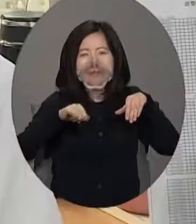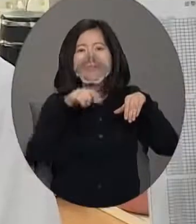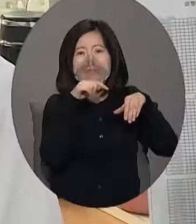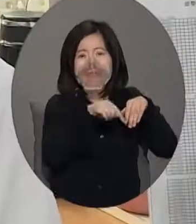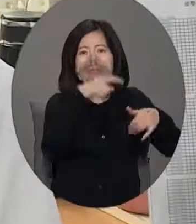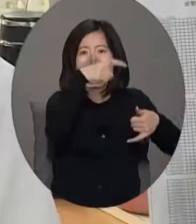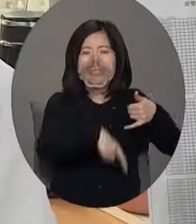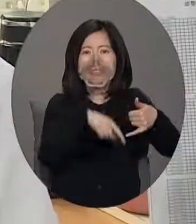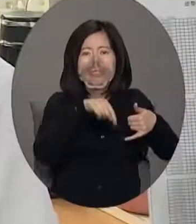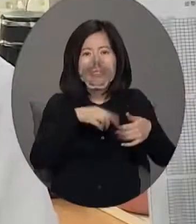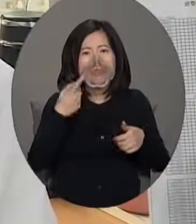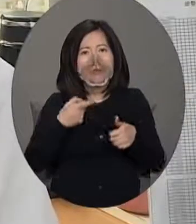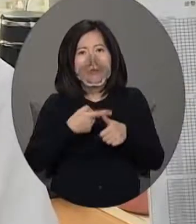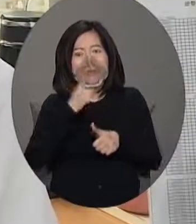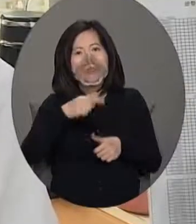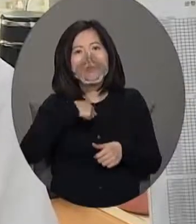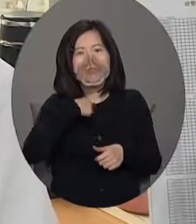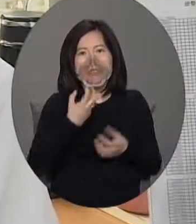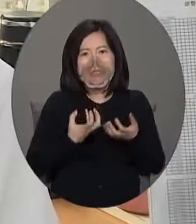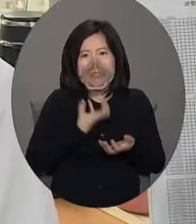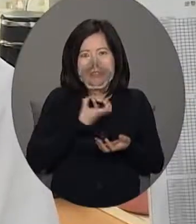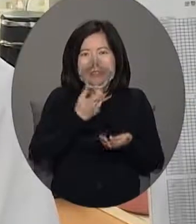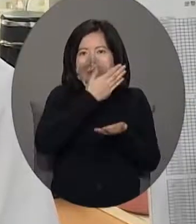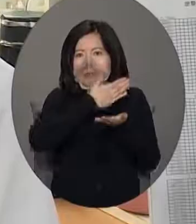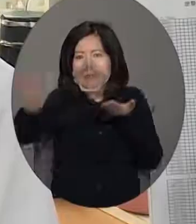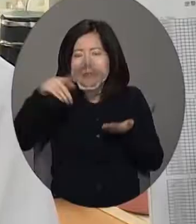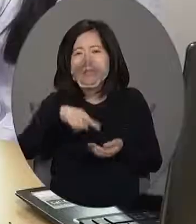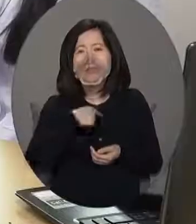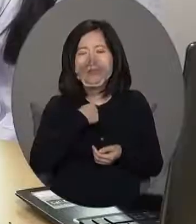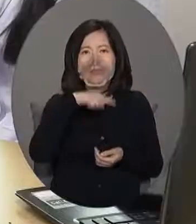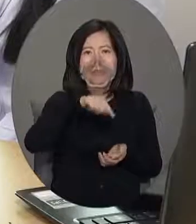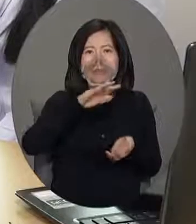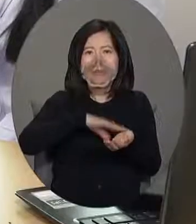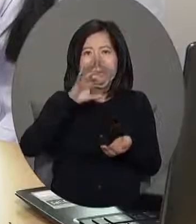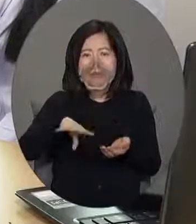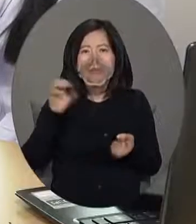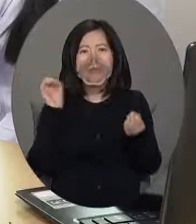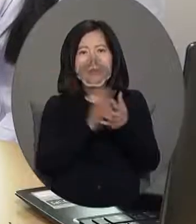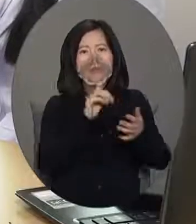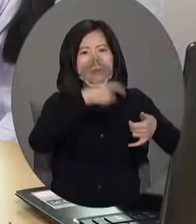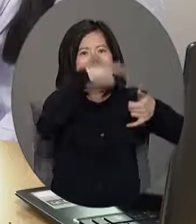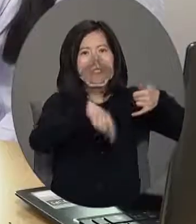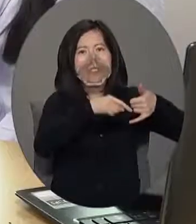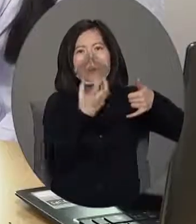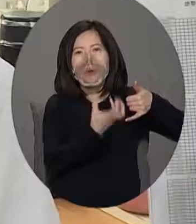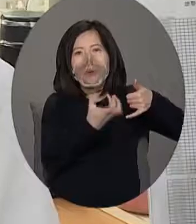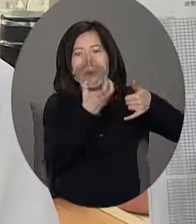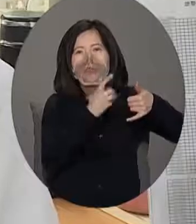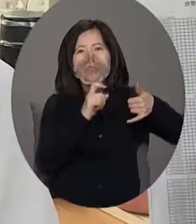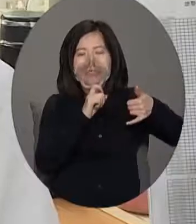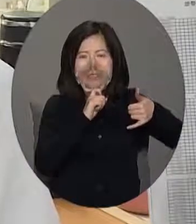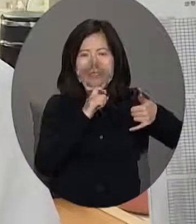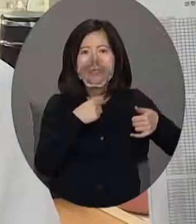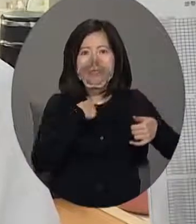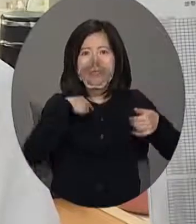咧，其實我哋初初咧係以清熱為主，因為我哋覺得佢個病邪咧令到身體嘅火熱咧係好重嘅。咁呢個時候我哋應該係